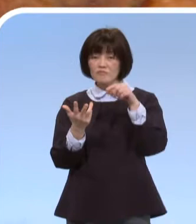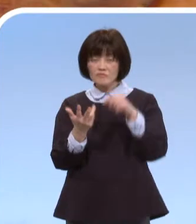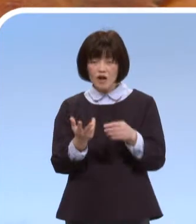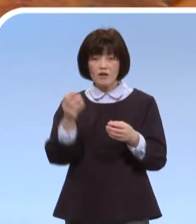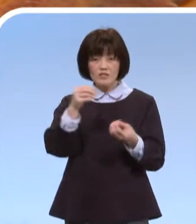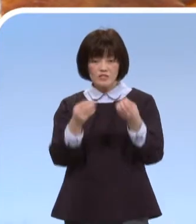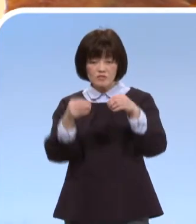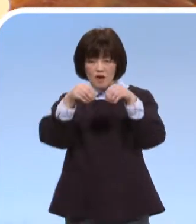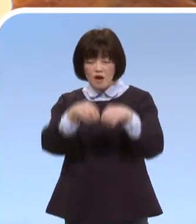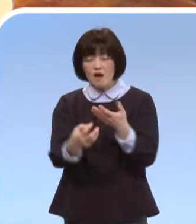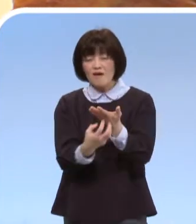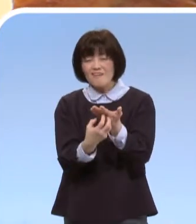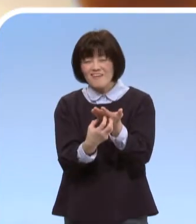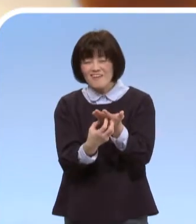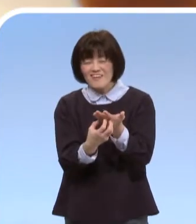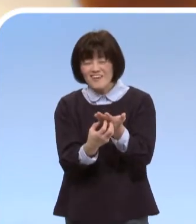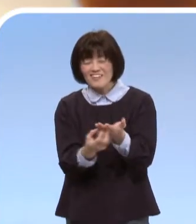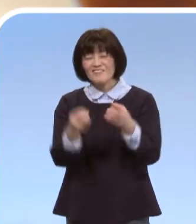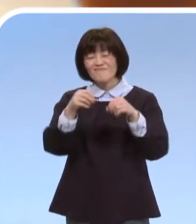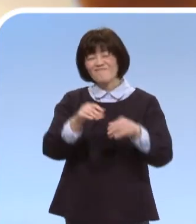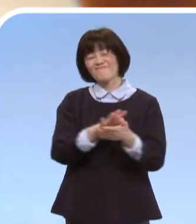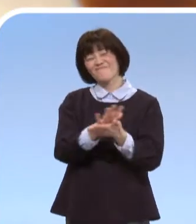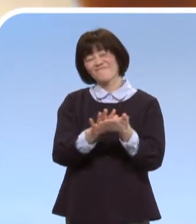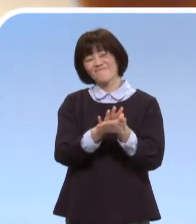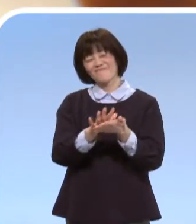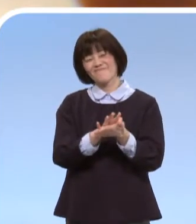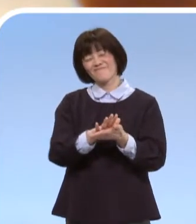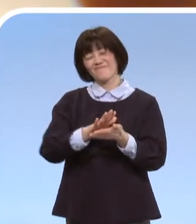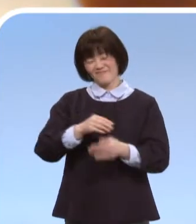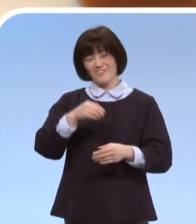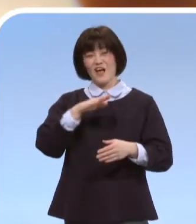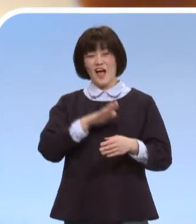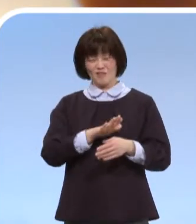チジクがたっぷりと入っているんです。